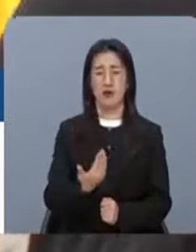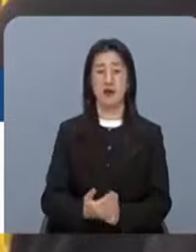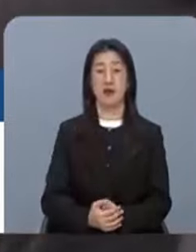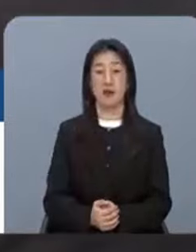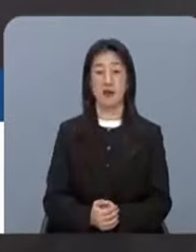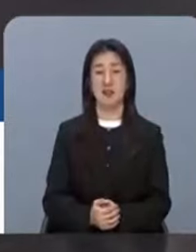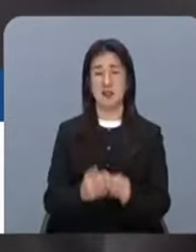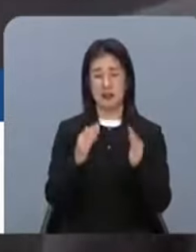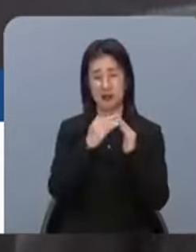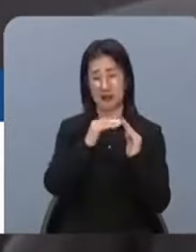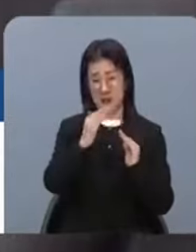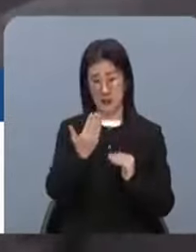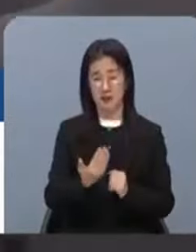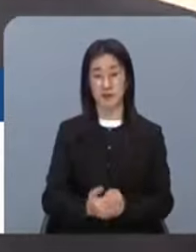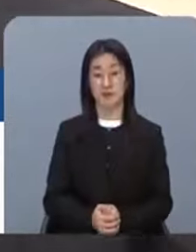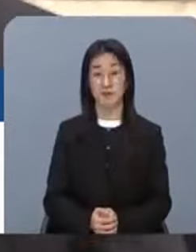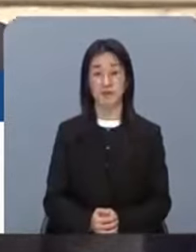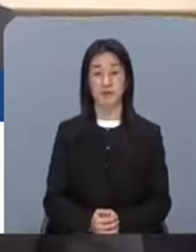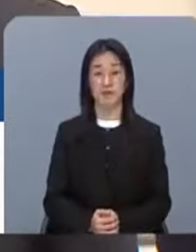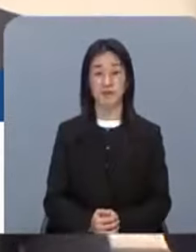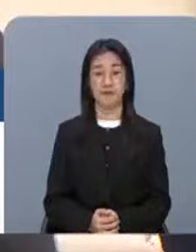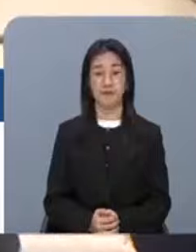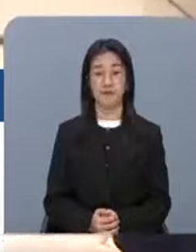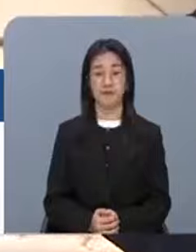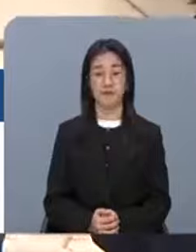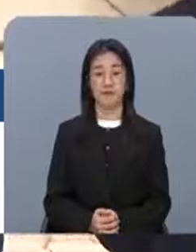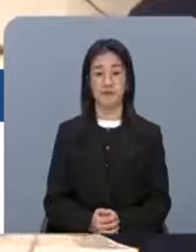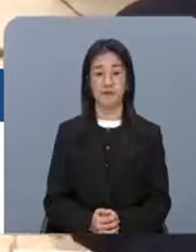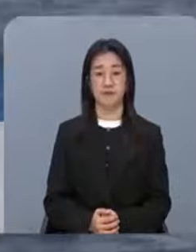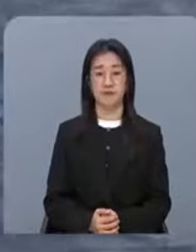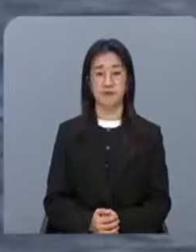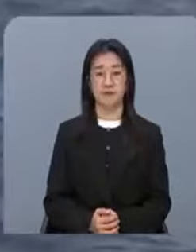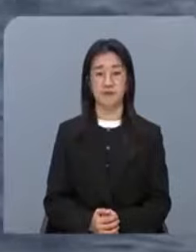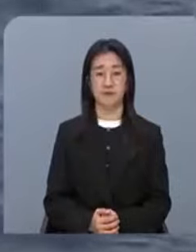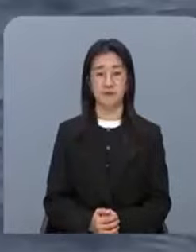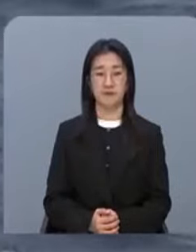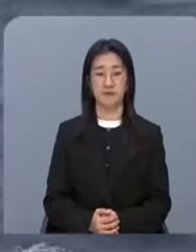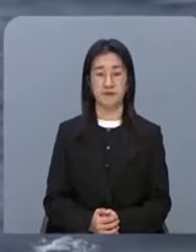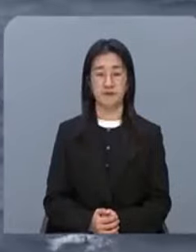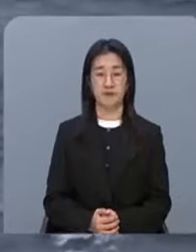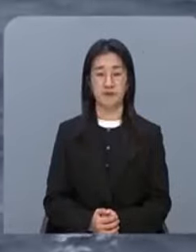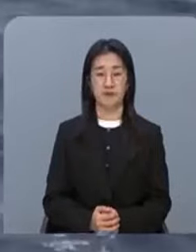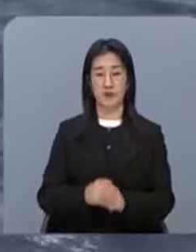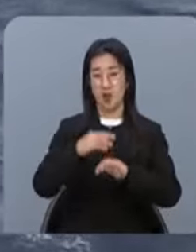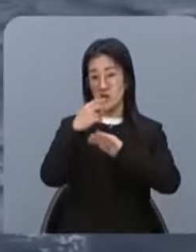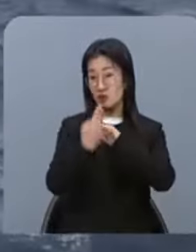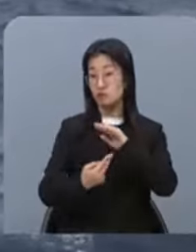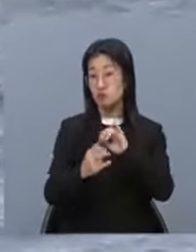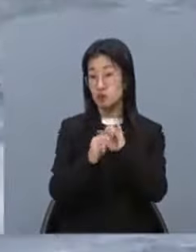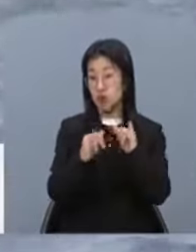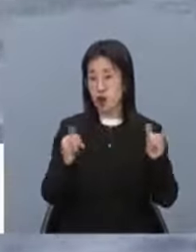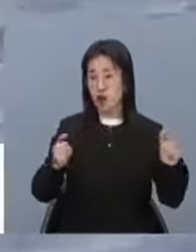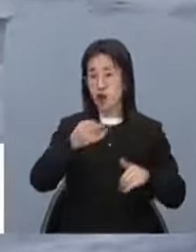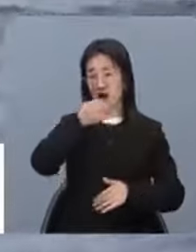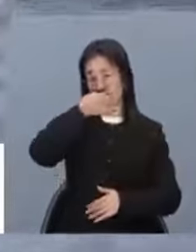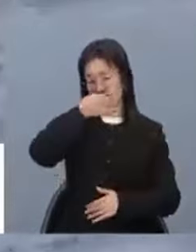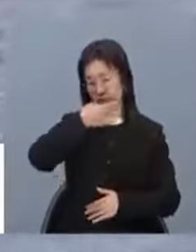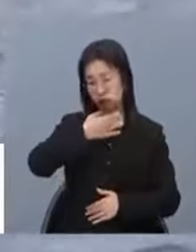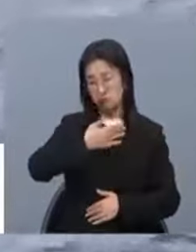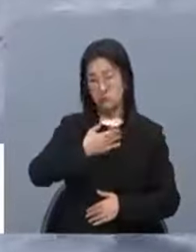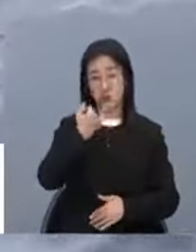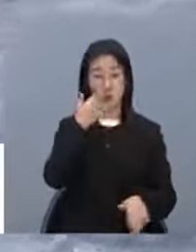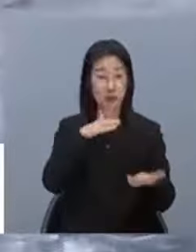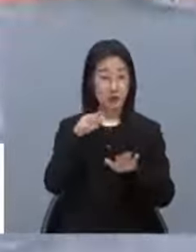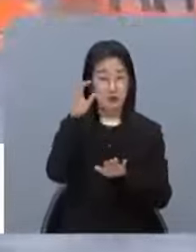집에 가야지. 올라올 거라 봅니다. 잠수부 등이 종일 힘겨운 수중 수색을